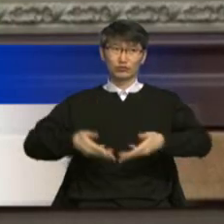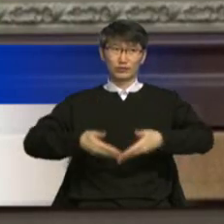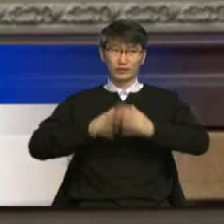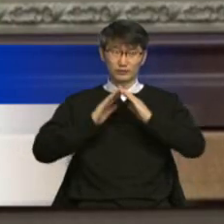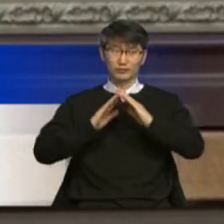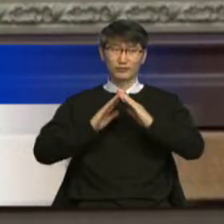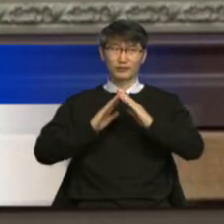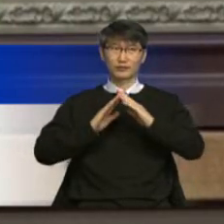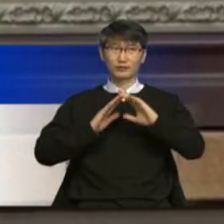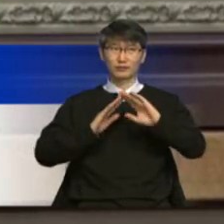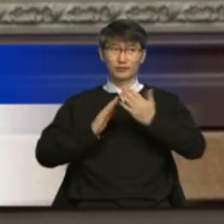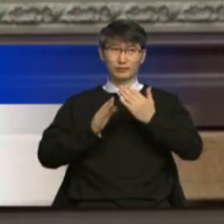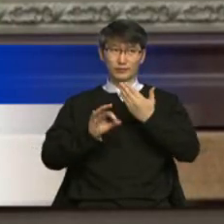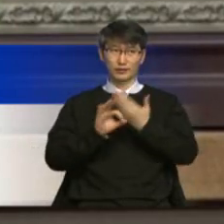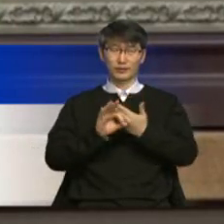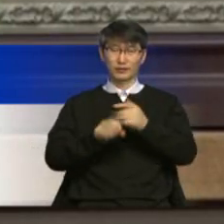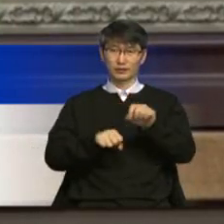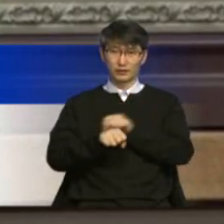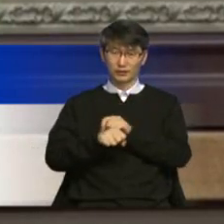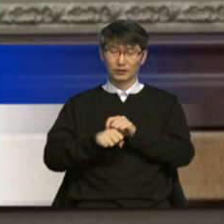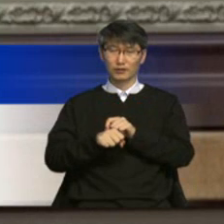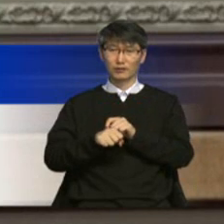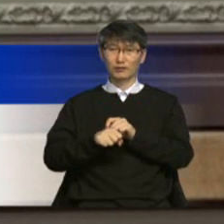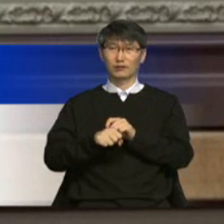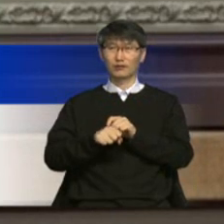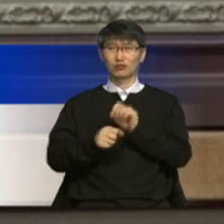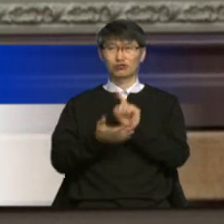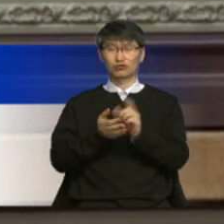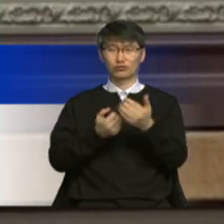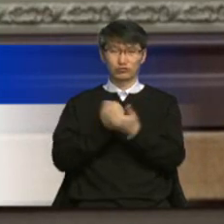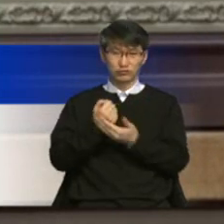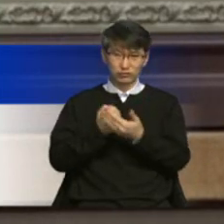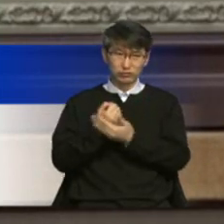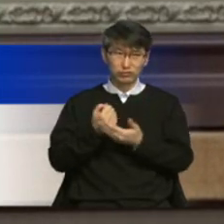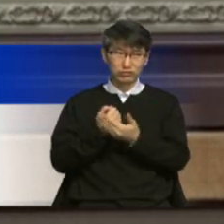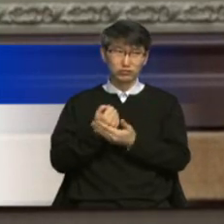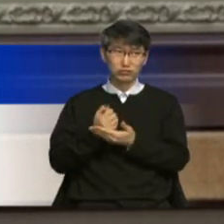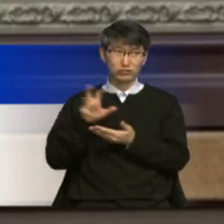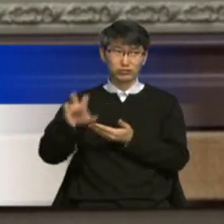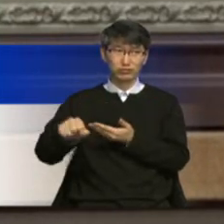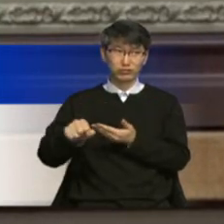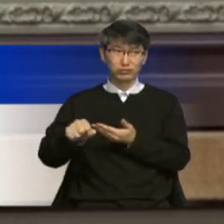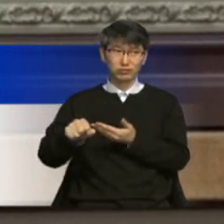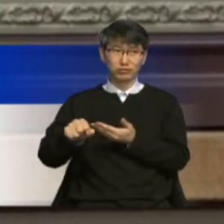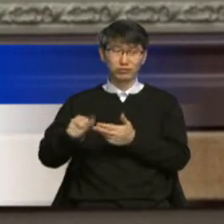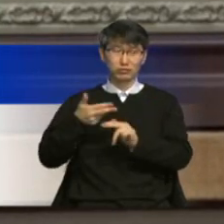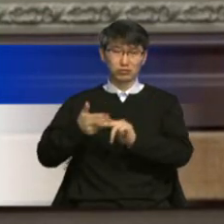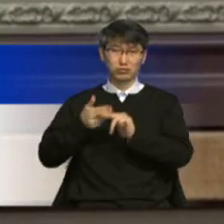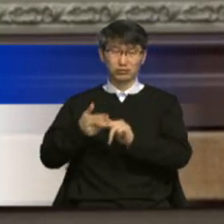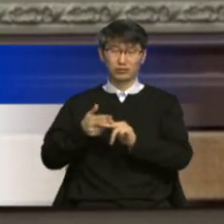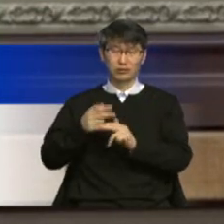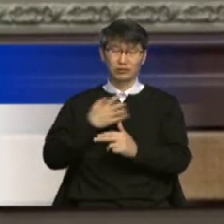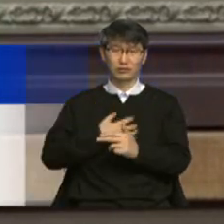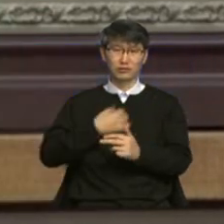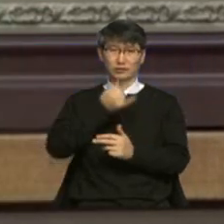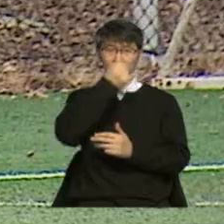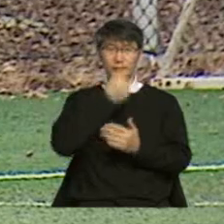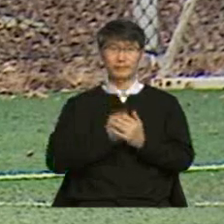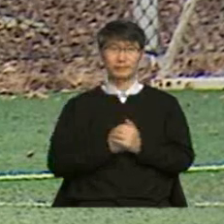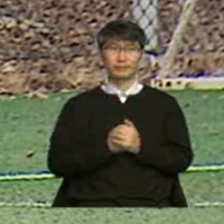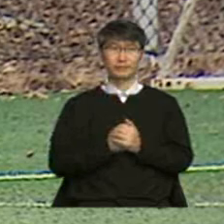축구장이 건립될 경우 특정 동호회가 시설을 독점할 수 있다는 우려도